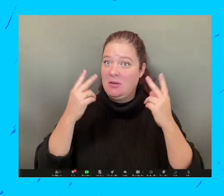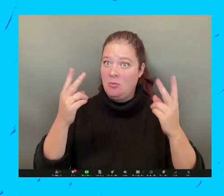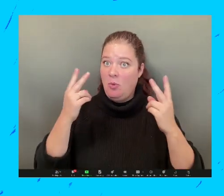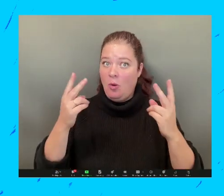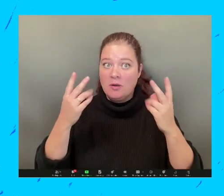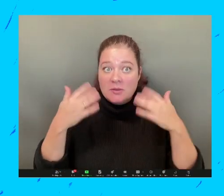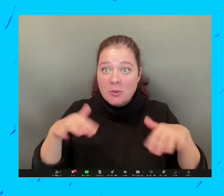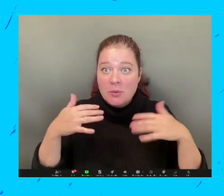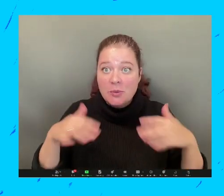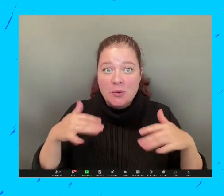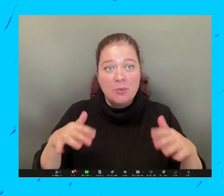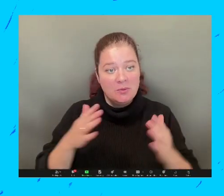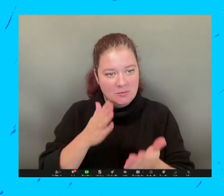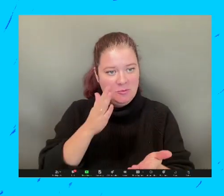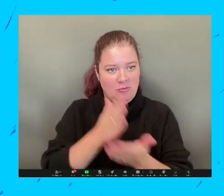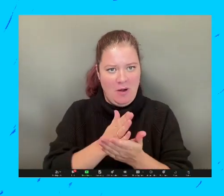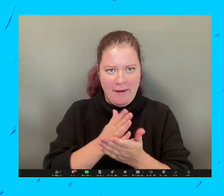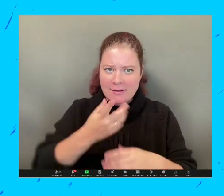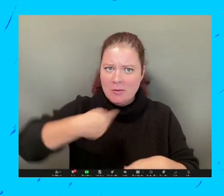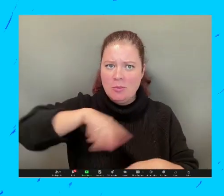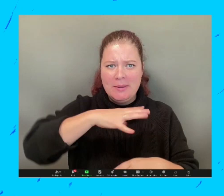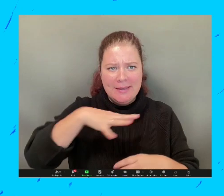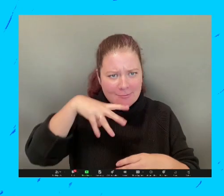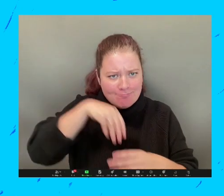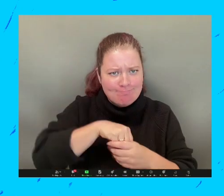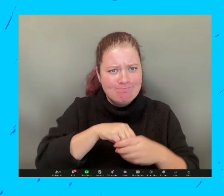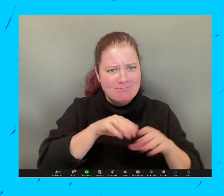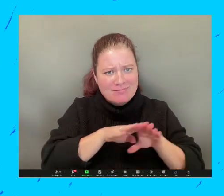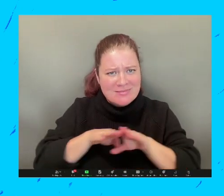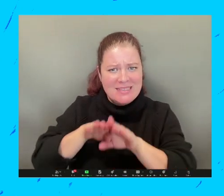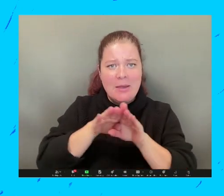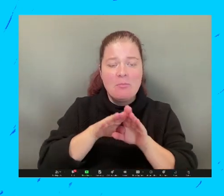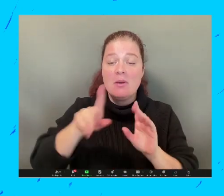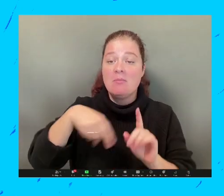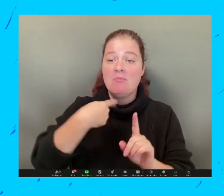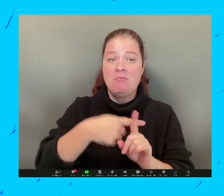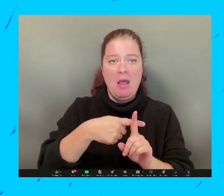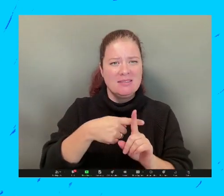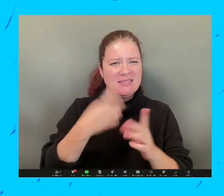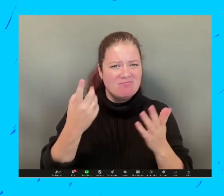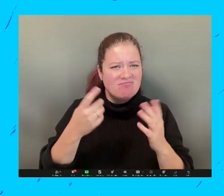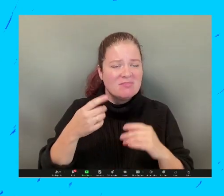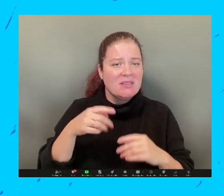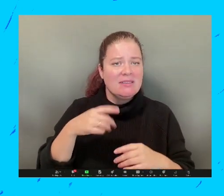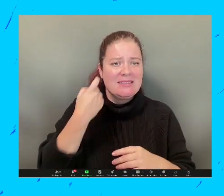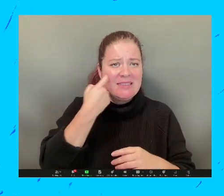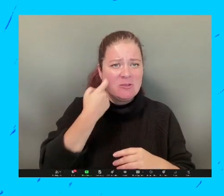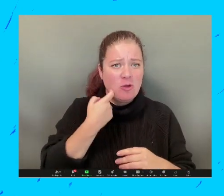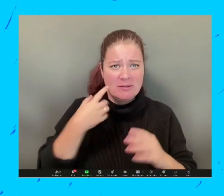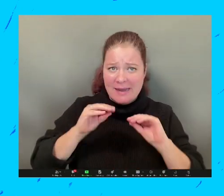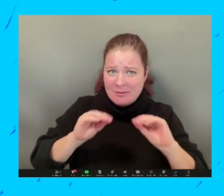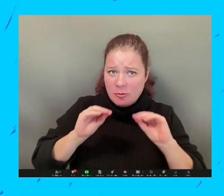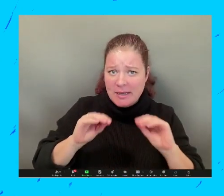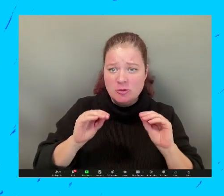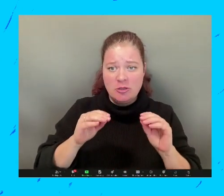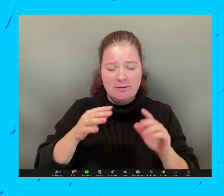important de comprendre que le travail ne peut pas être porté par